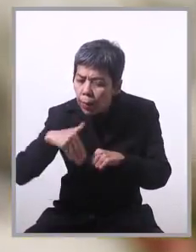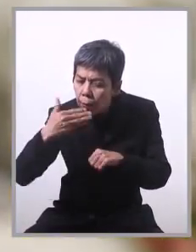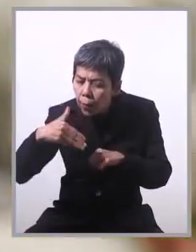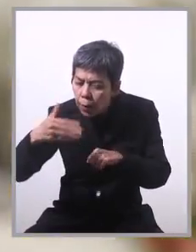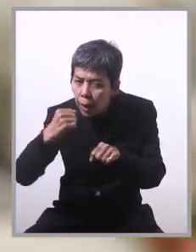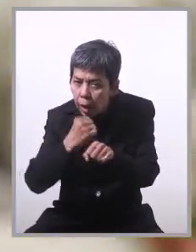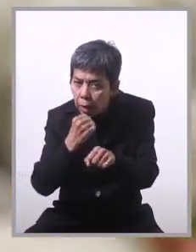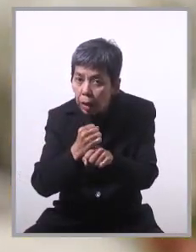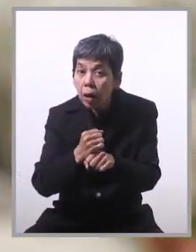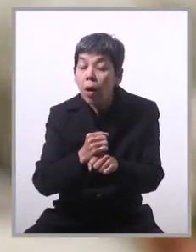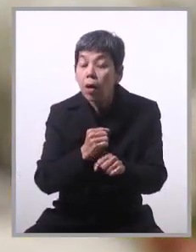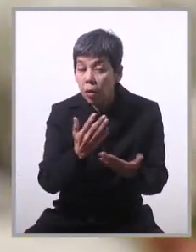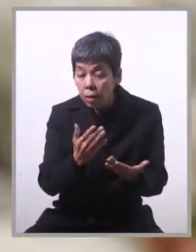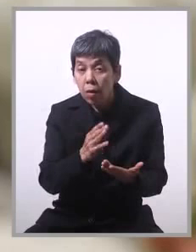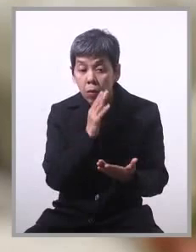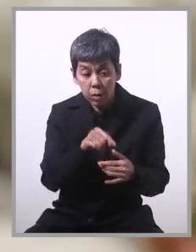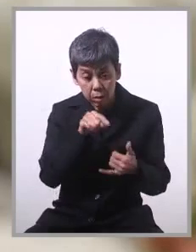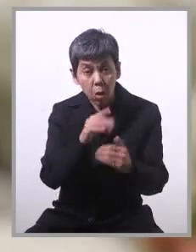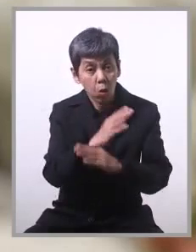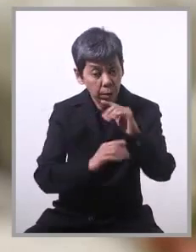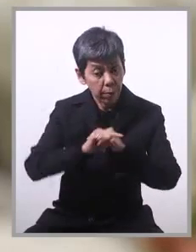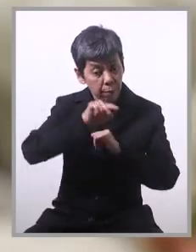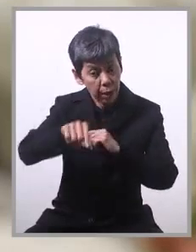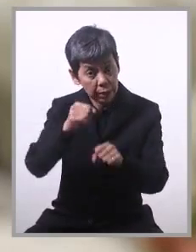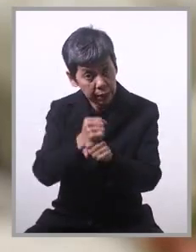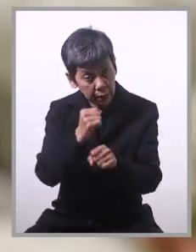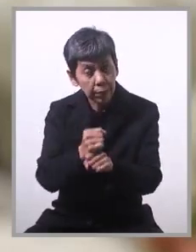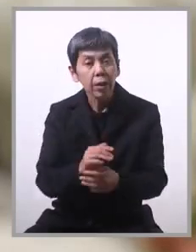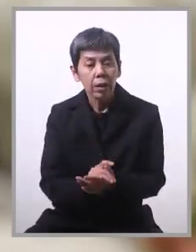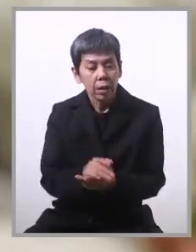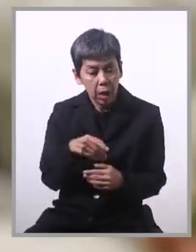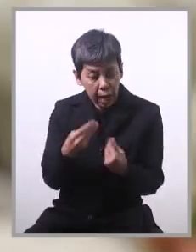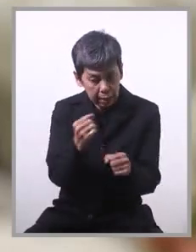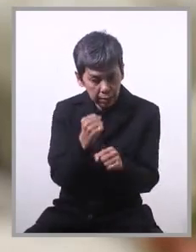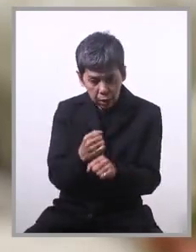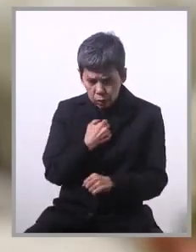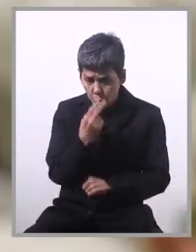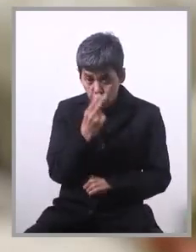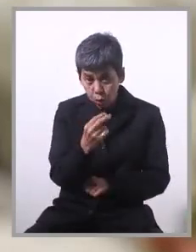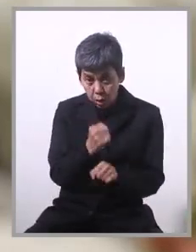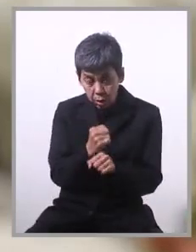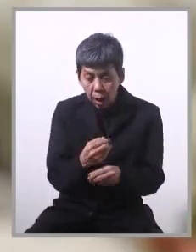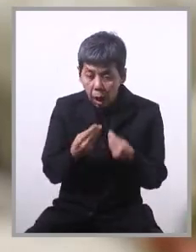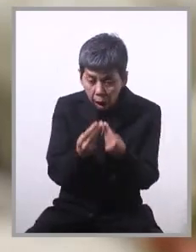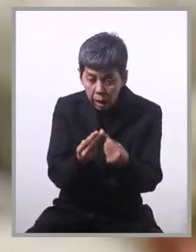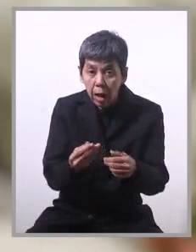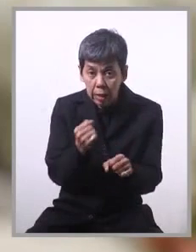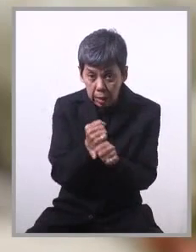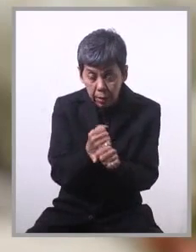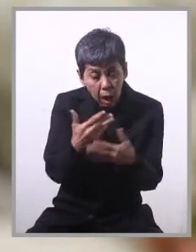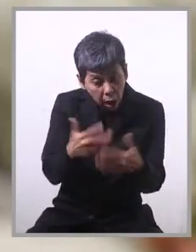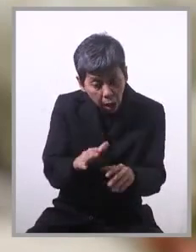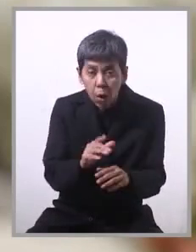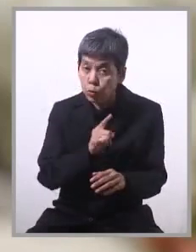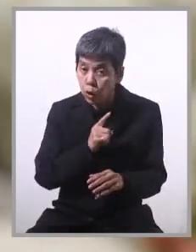คนส่งคนประเภทนี้ไปเนี่ยคุณสั่งงานแล้วคุณต้องเหลียวหลังกลับไปดูว่าคุณมอบเด็กคนนี้ให้ใครดู